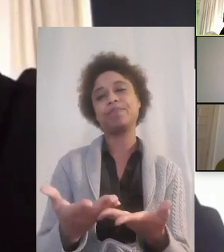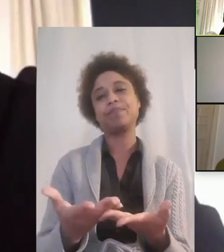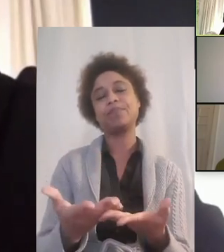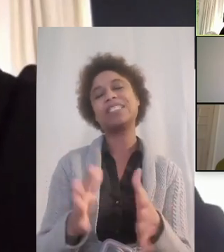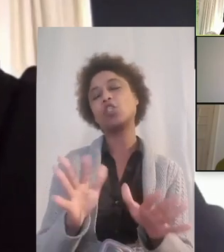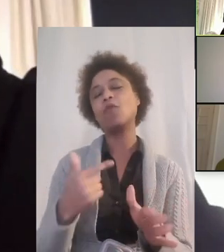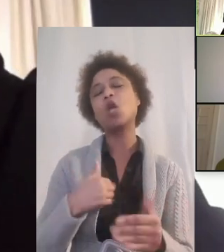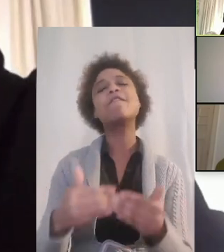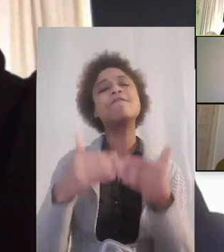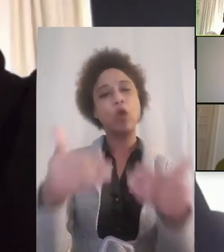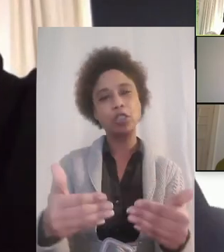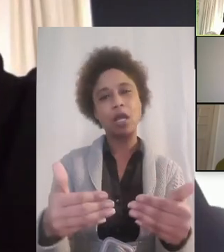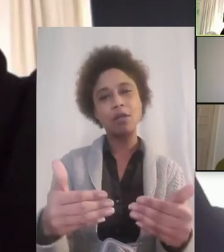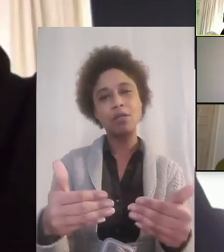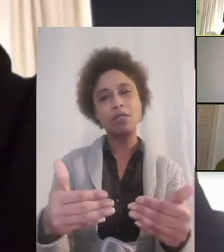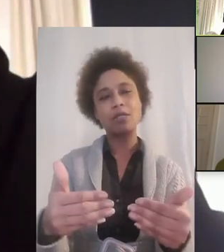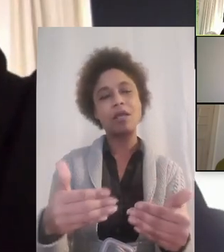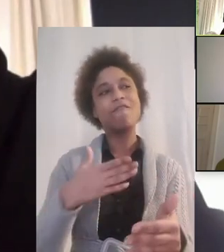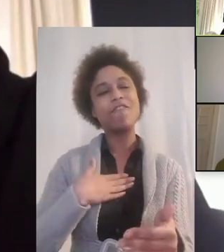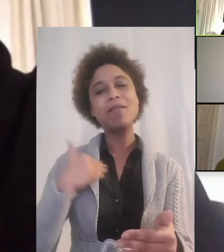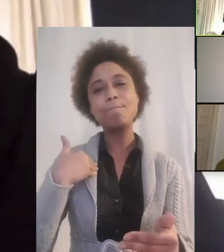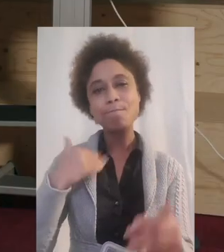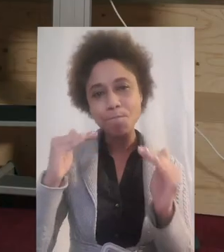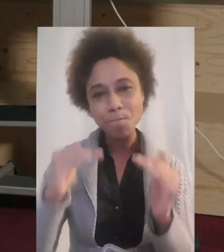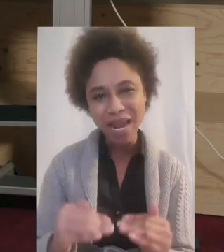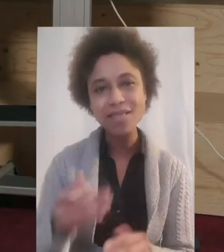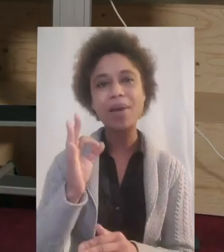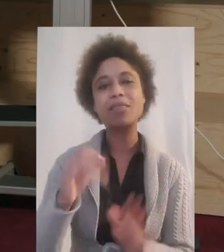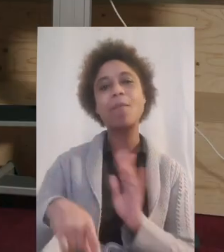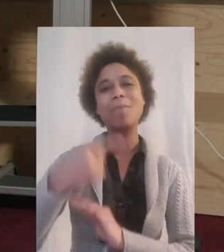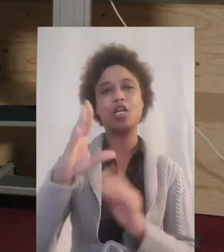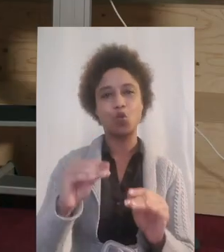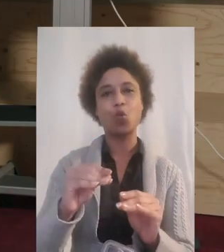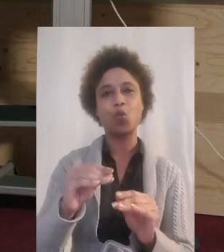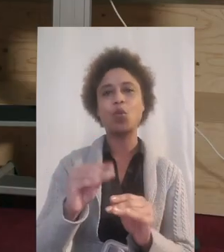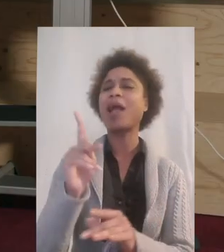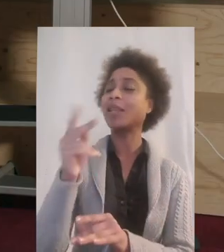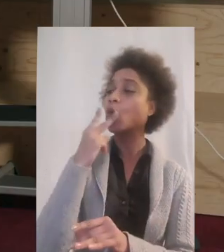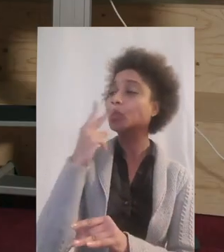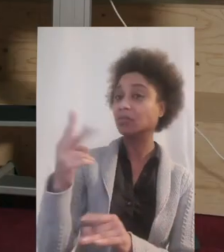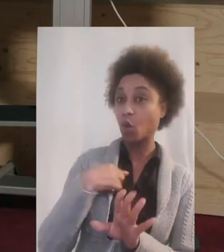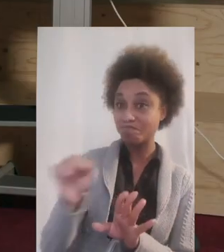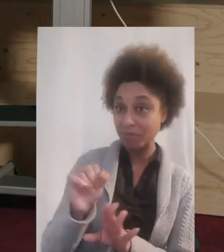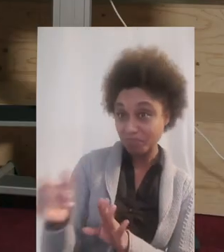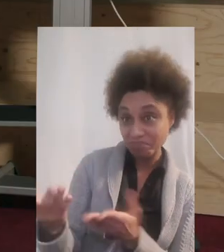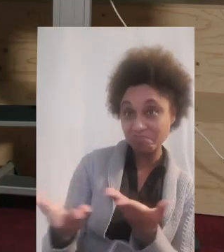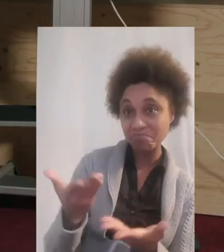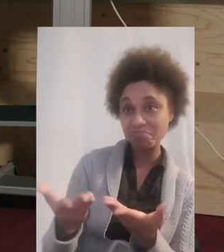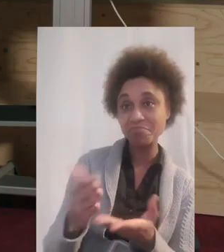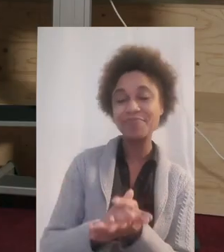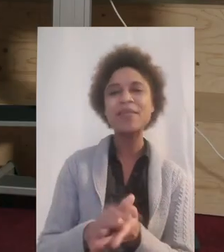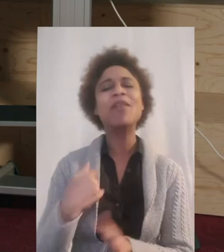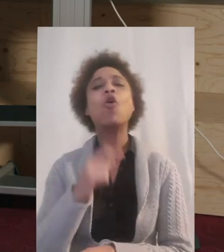ook wel echt een voorstander van minder praten en meer doen. Katelijne, die zag ik ook, dus die wil ook graag nog iets meegeven. Nou, ik wilde